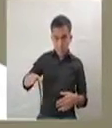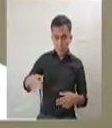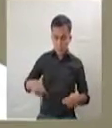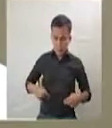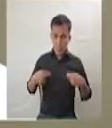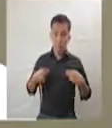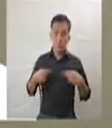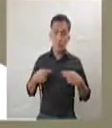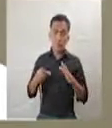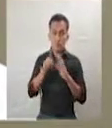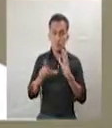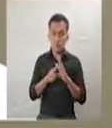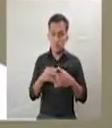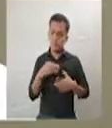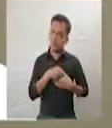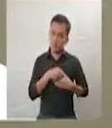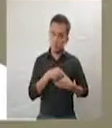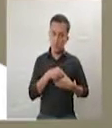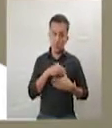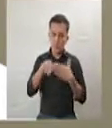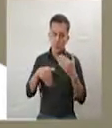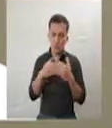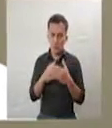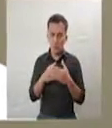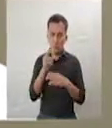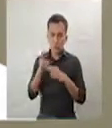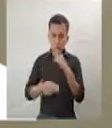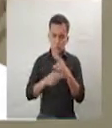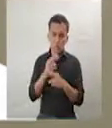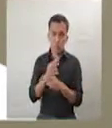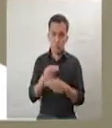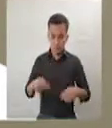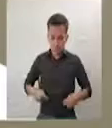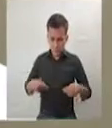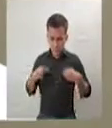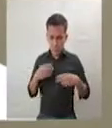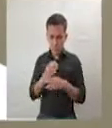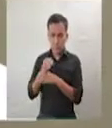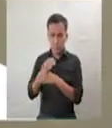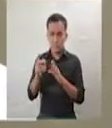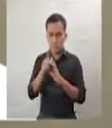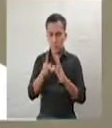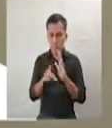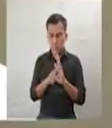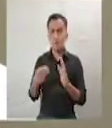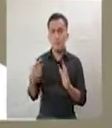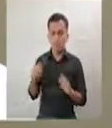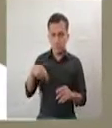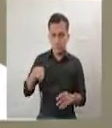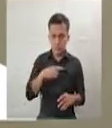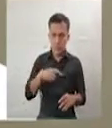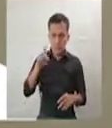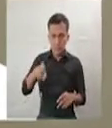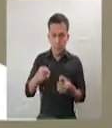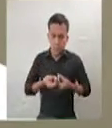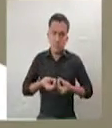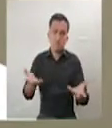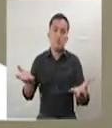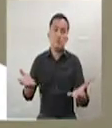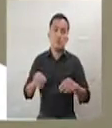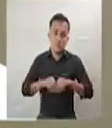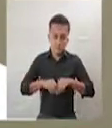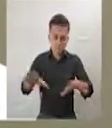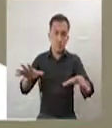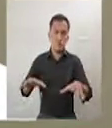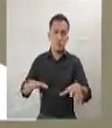na mga polisiya na meron na tayo at dapat maipatupad. Kaugnay din dyan yung pagsulong ng mga super barangay health centers na